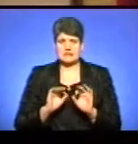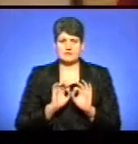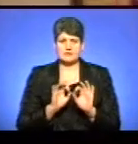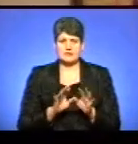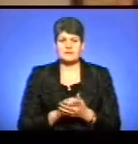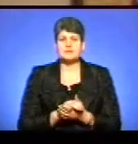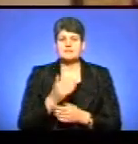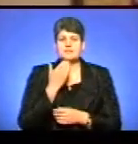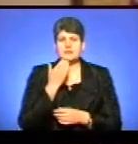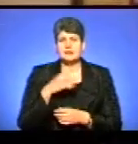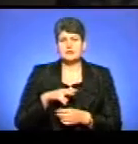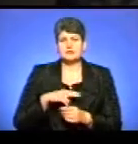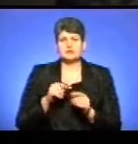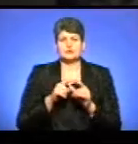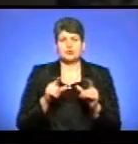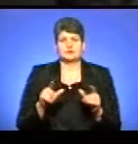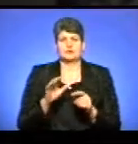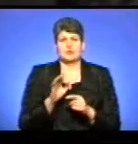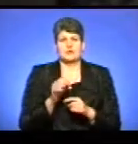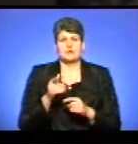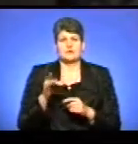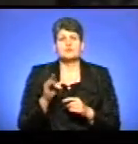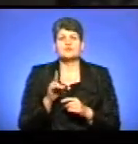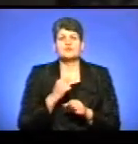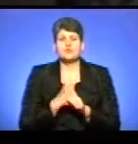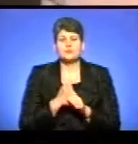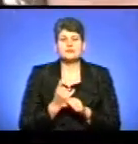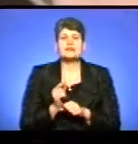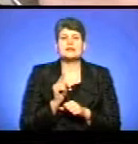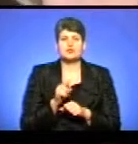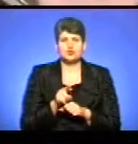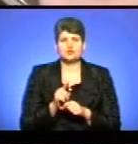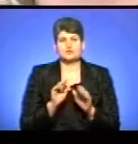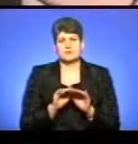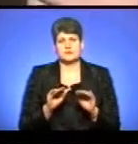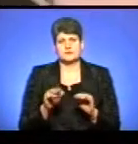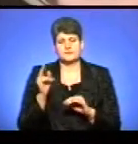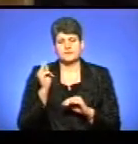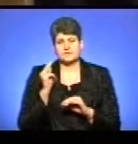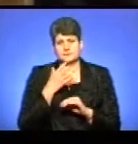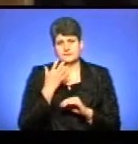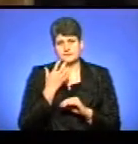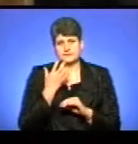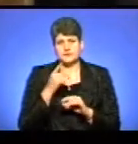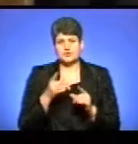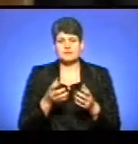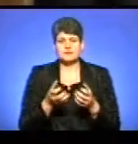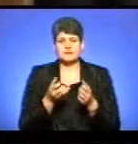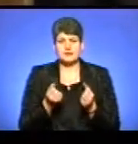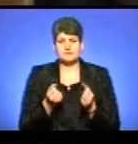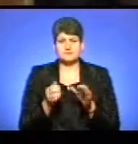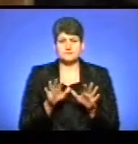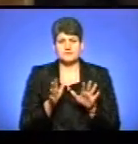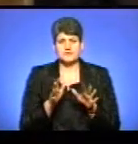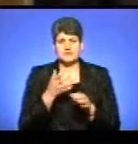Ми запитали директора школи Олега Горбоноса, що він робить для того, аби школярі навчалися в теплі. Щоб підтримати більш